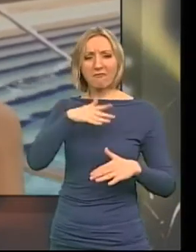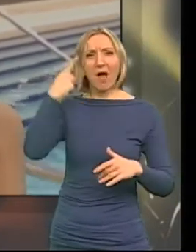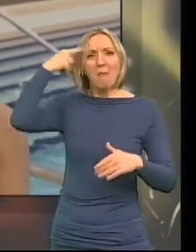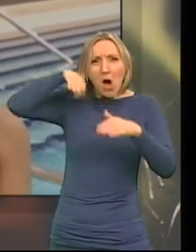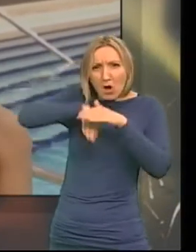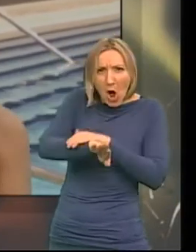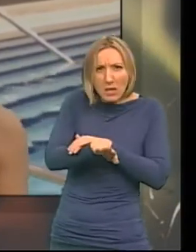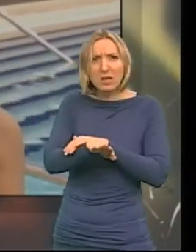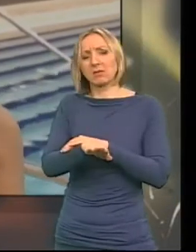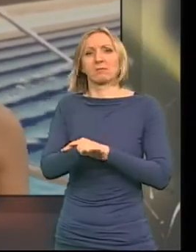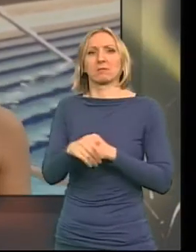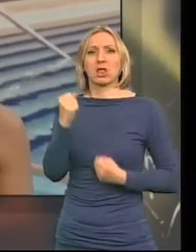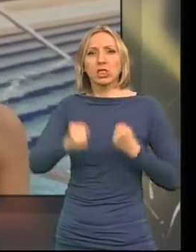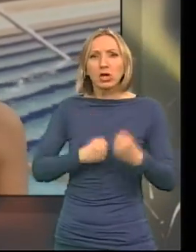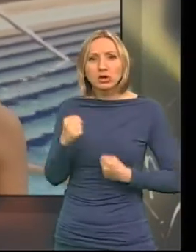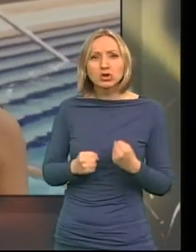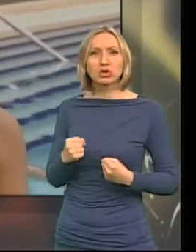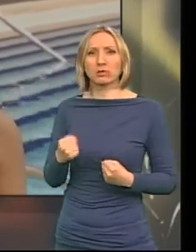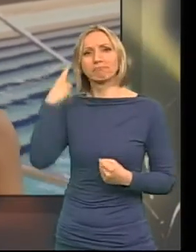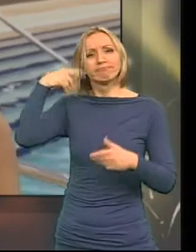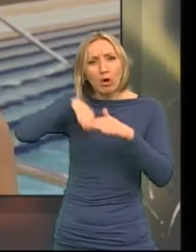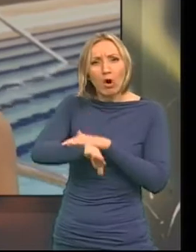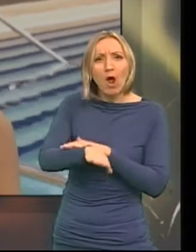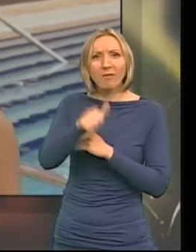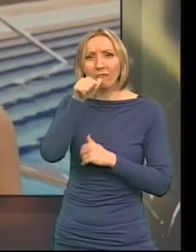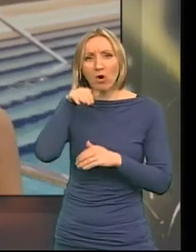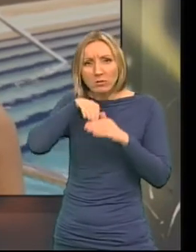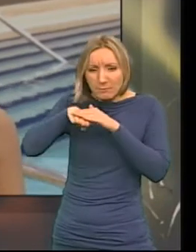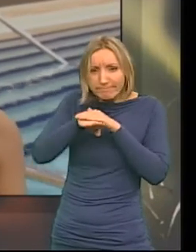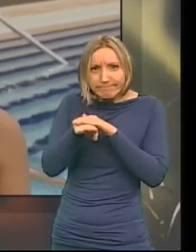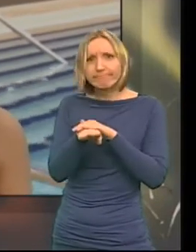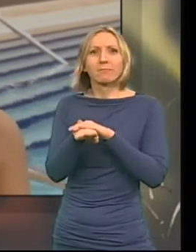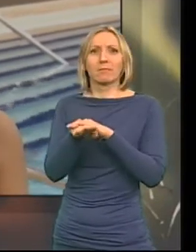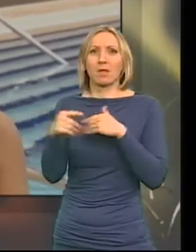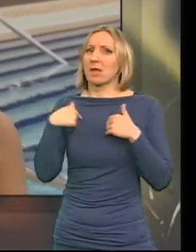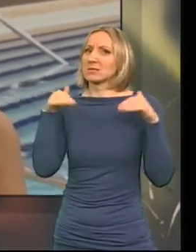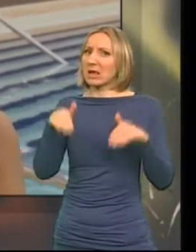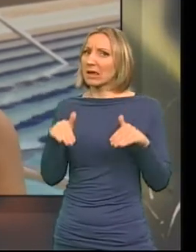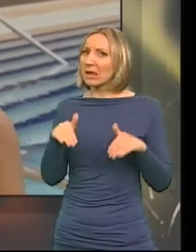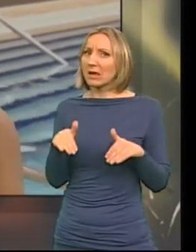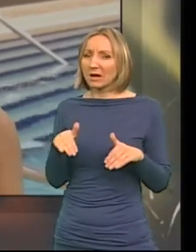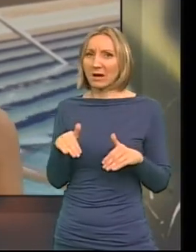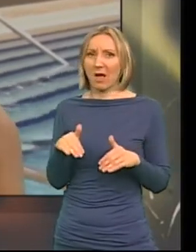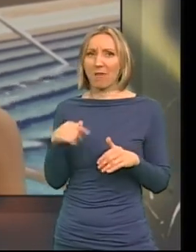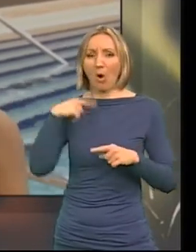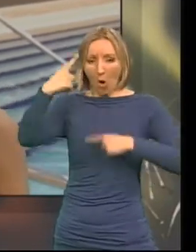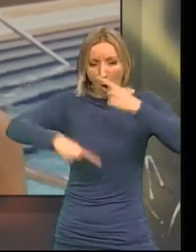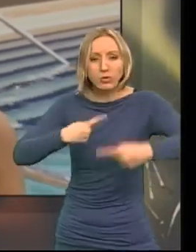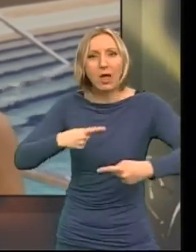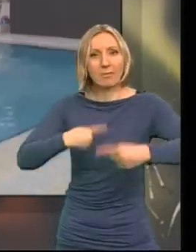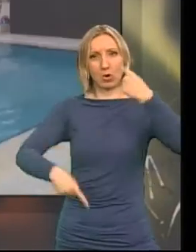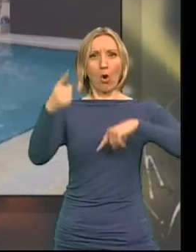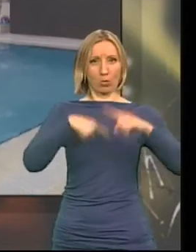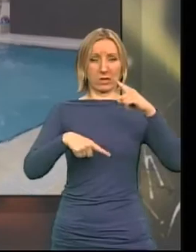ronim, trčim i ronim po vodu. Igram se kolo napred, kolo